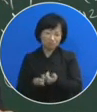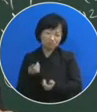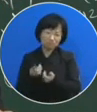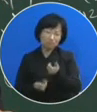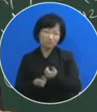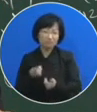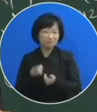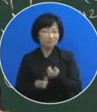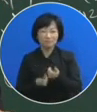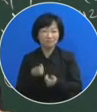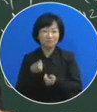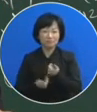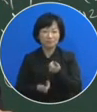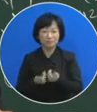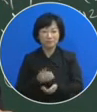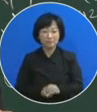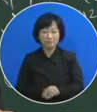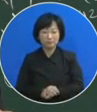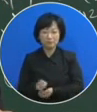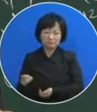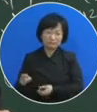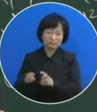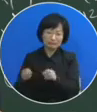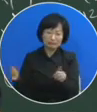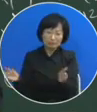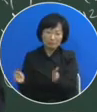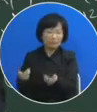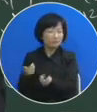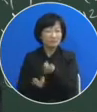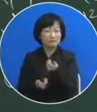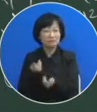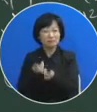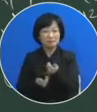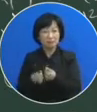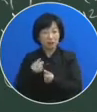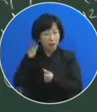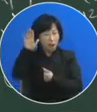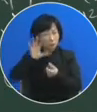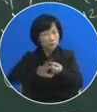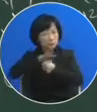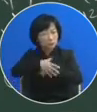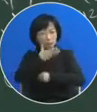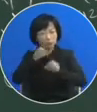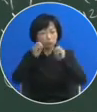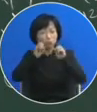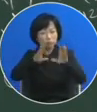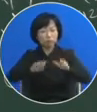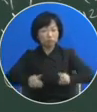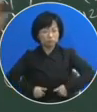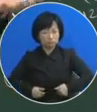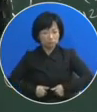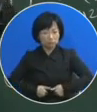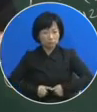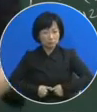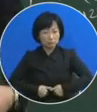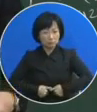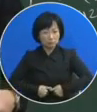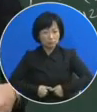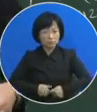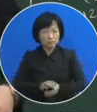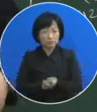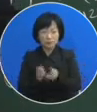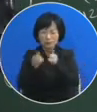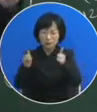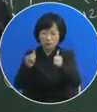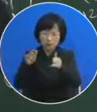heart, I had the assurance that it wasn't going to work. 저건 아니다. No, that's not it. 세계복음을 해야 되는데. We need to do world evangelization. 아니 그 일꾼도